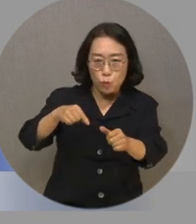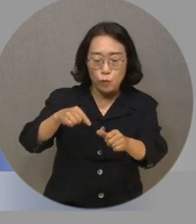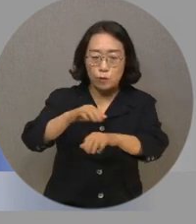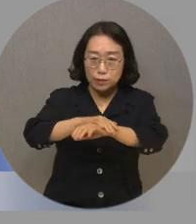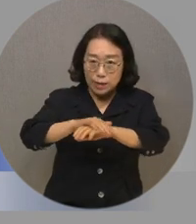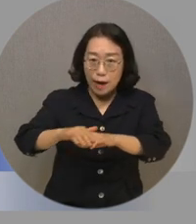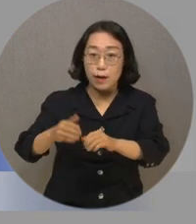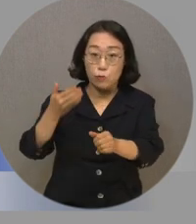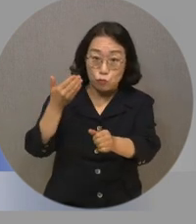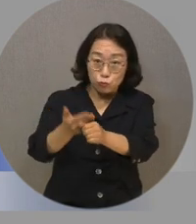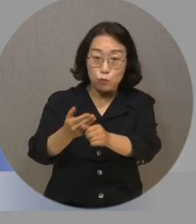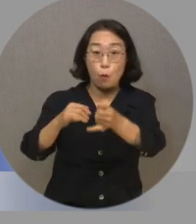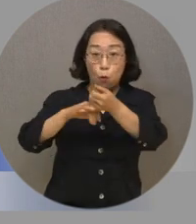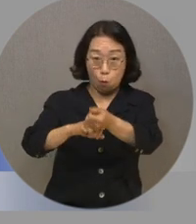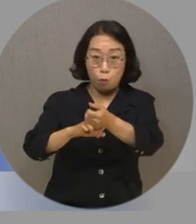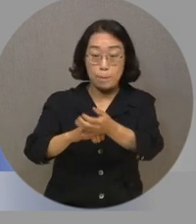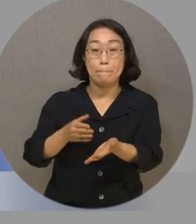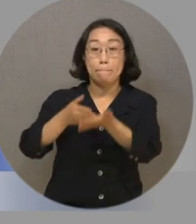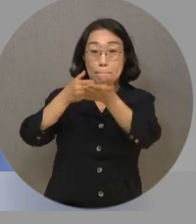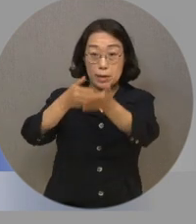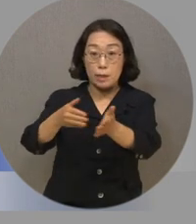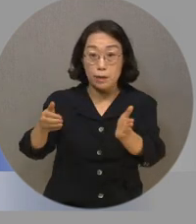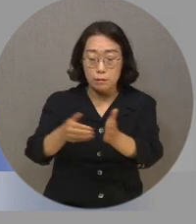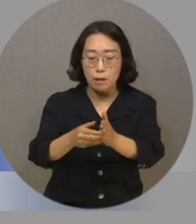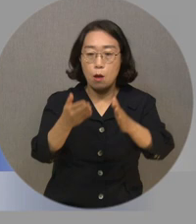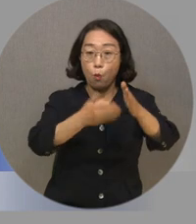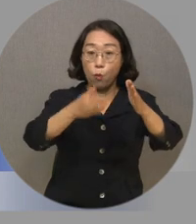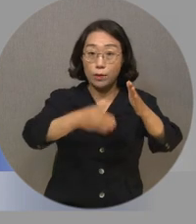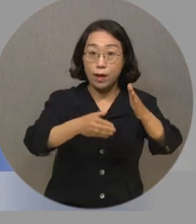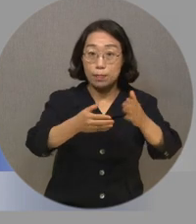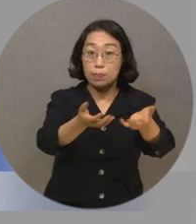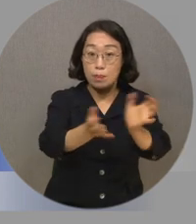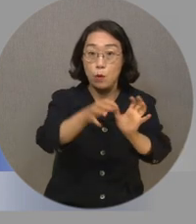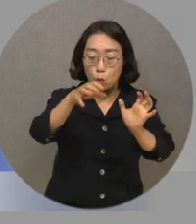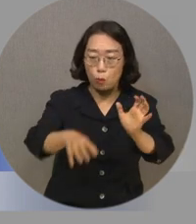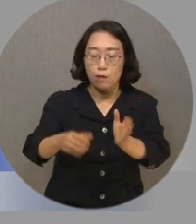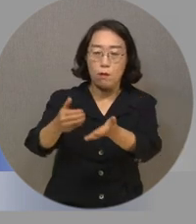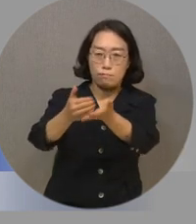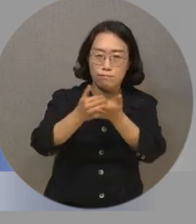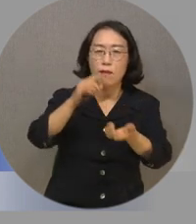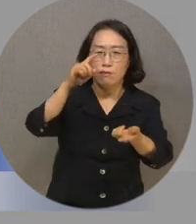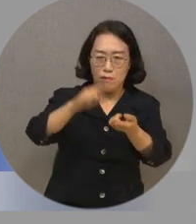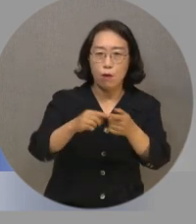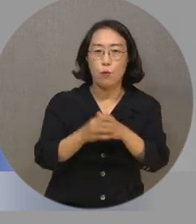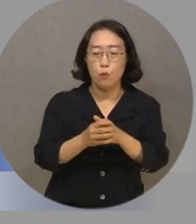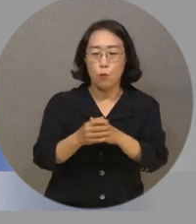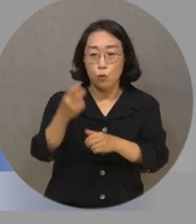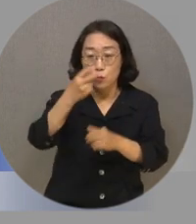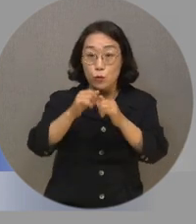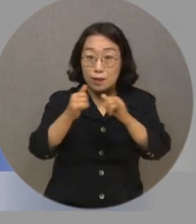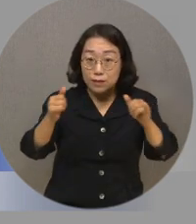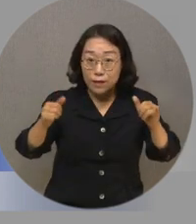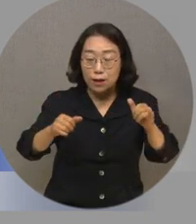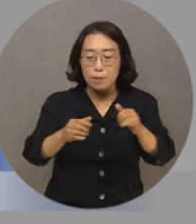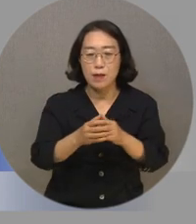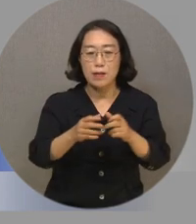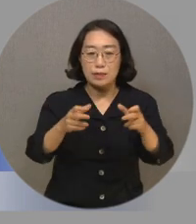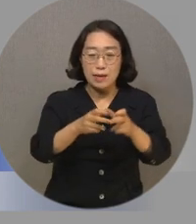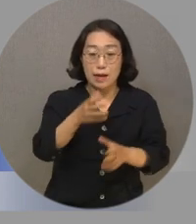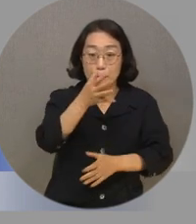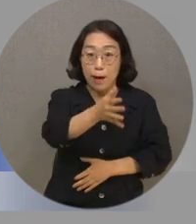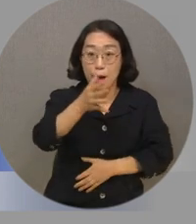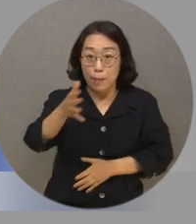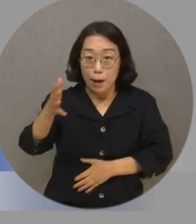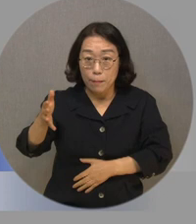마련할 것을 권고한 바 있는데요 이에 따라 공단은 인권의 권고조치에 따라 조사원들의 장애 유형별